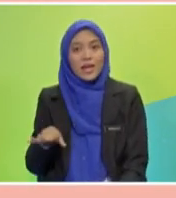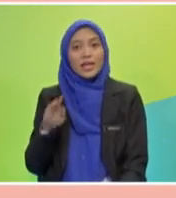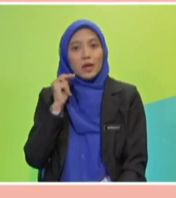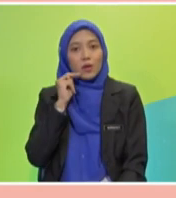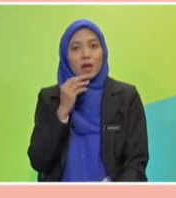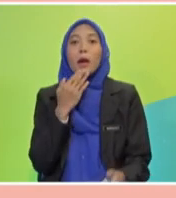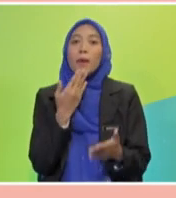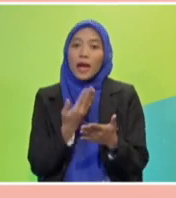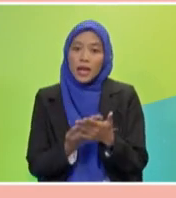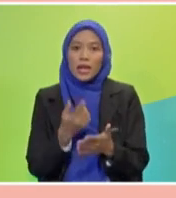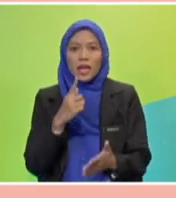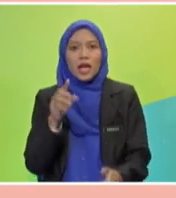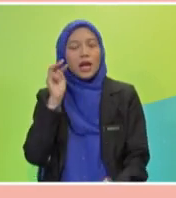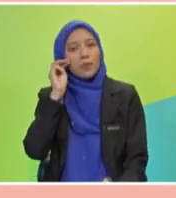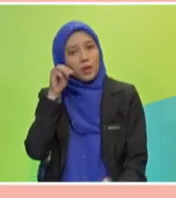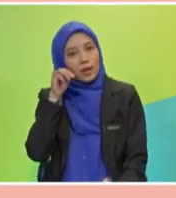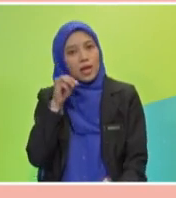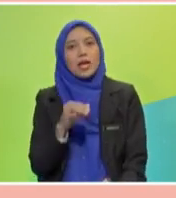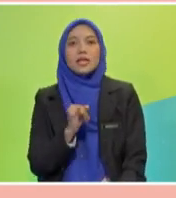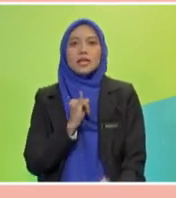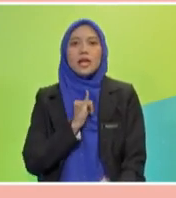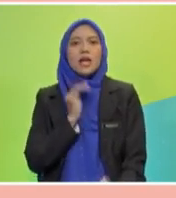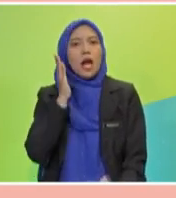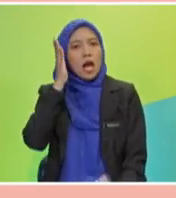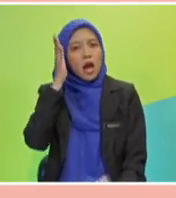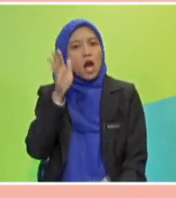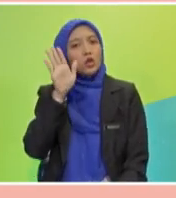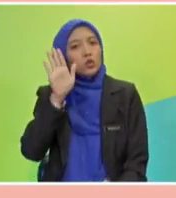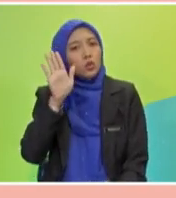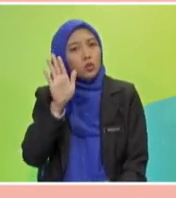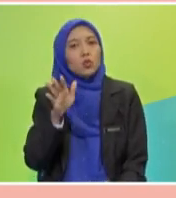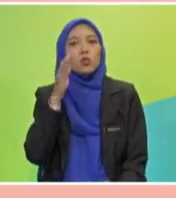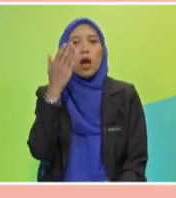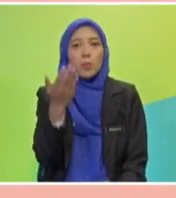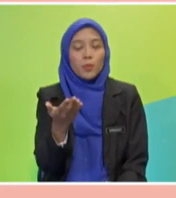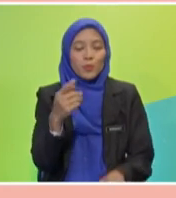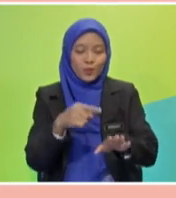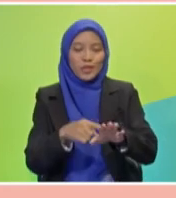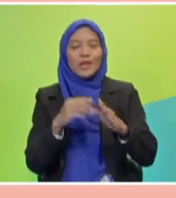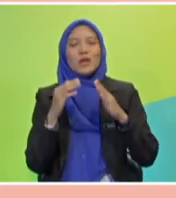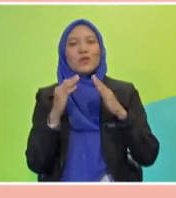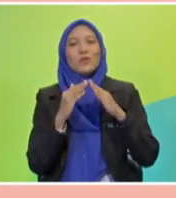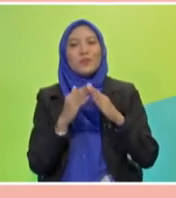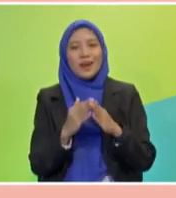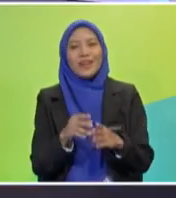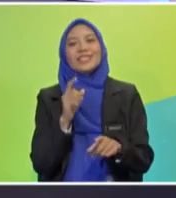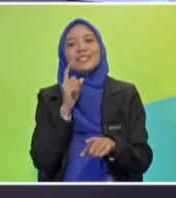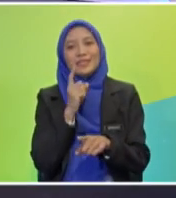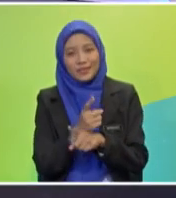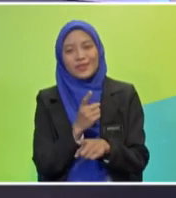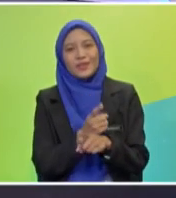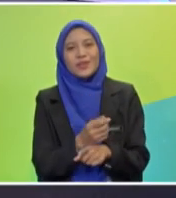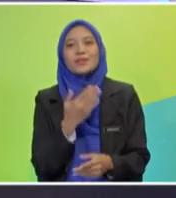Baiklah Amira, saya akan tunggu kamu di rumah. Ya, terima kasih Naura.